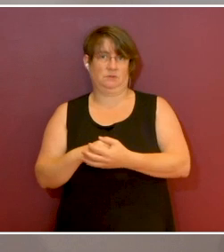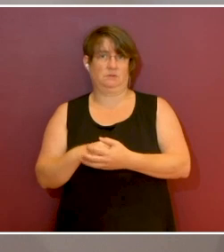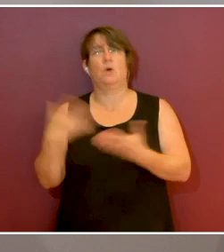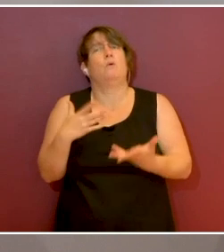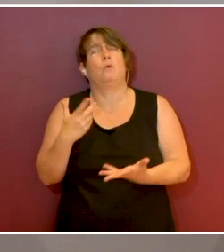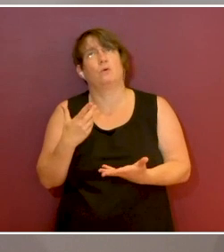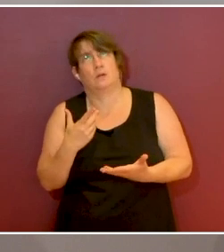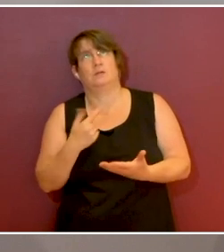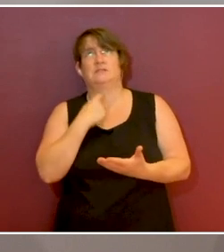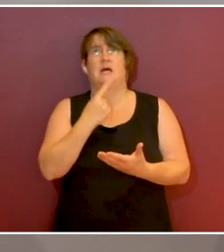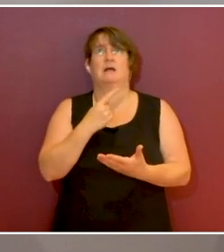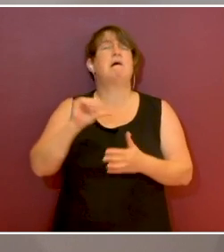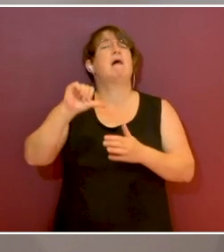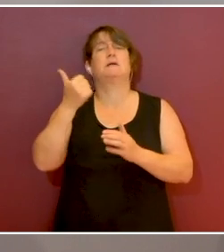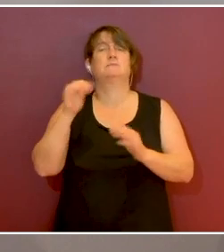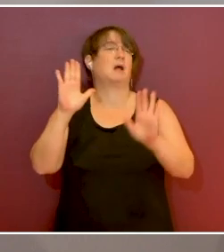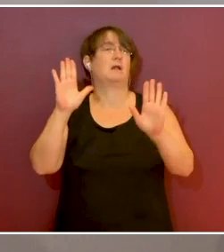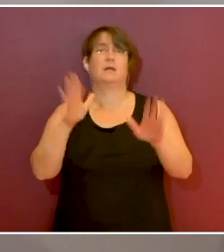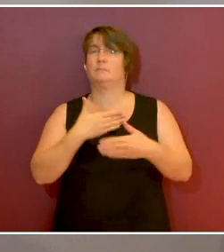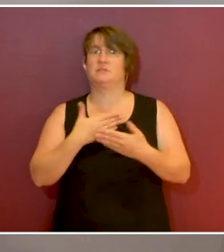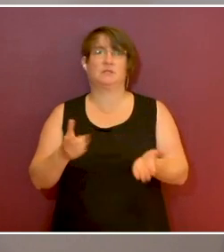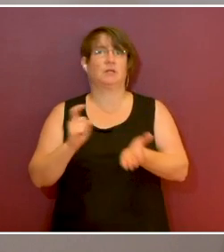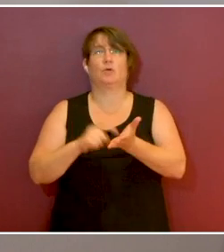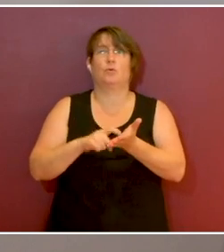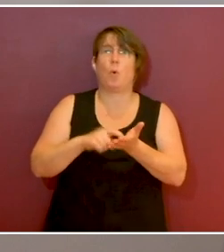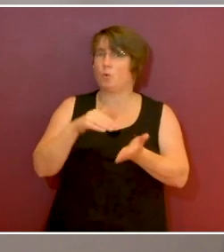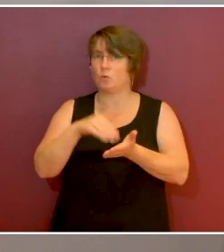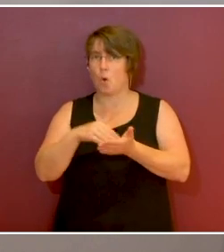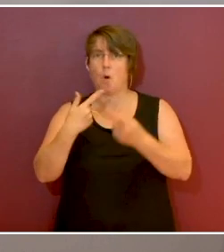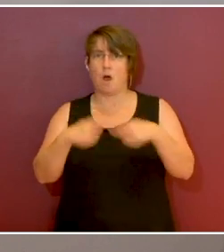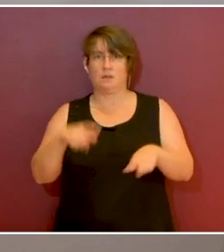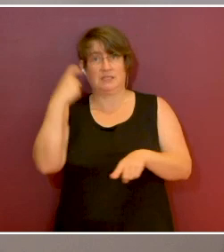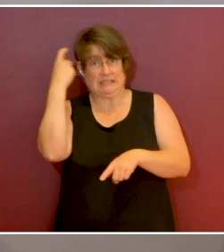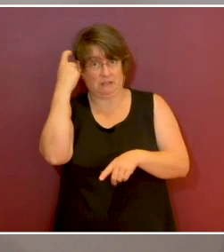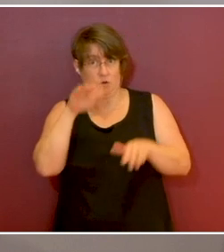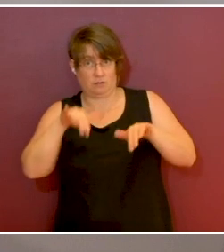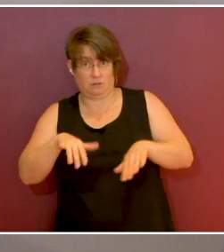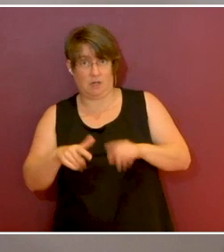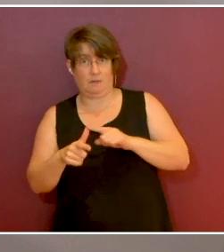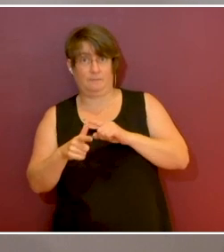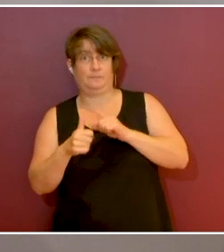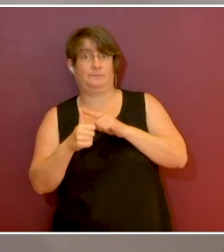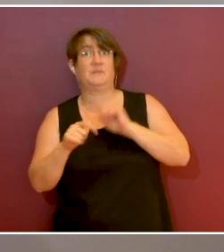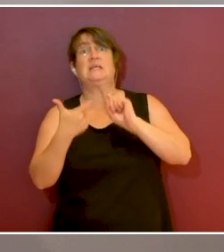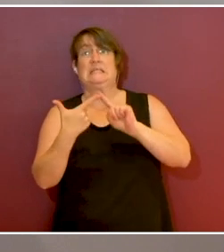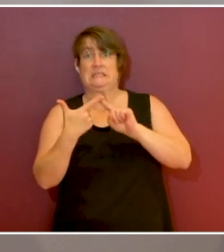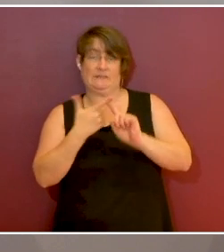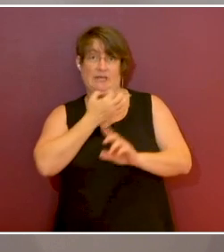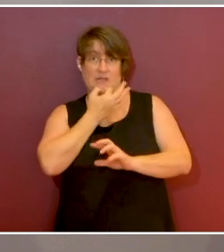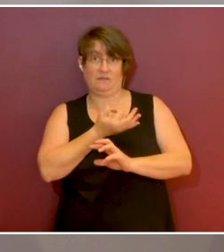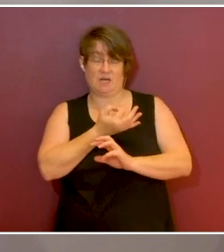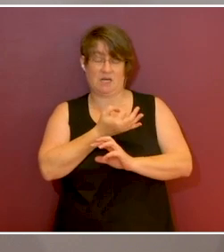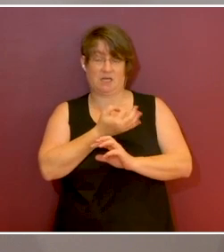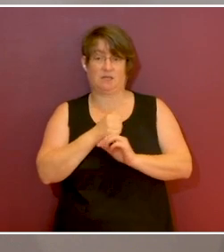sagen, das wird es erstmal nicht geben, weil wir haben gerade noch andere Sorgen, Fragezeichen. Und die zweite Frage, ich